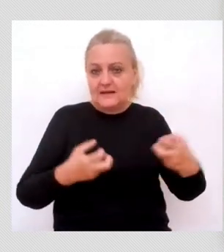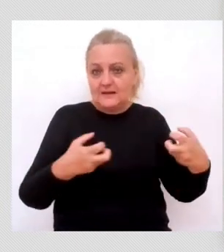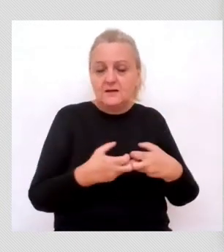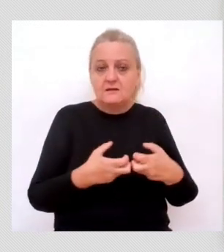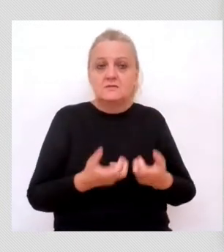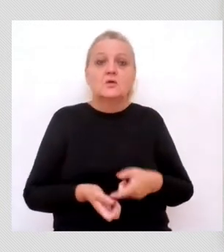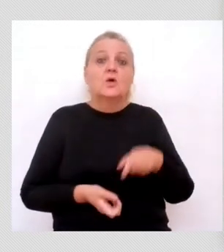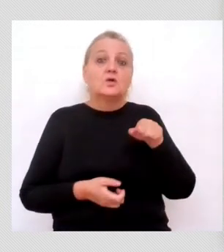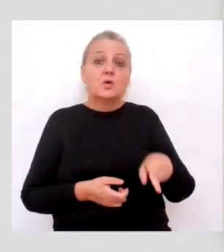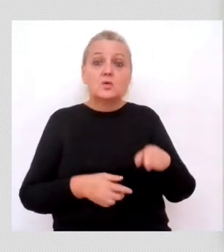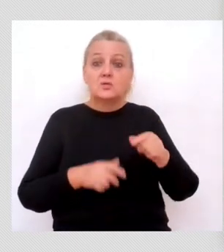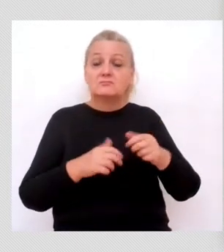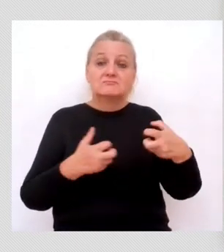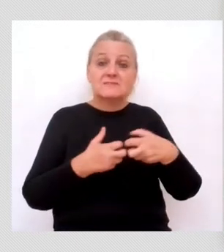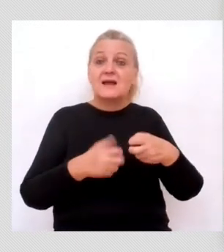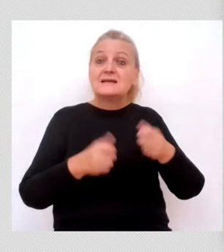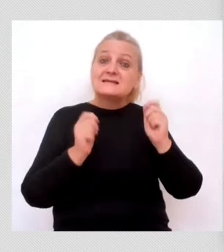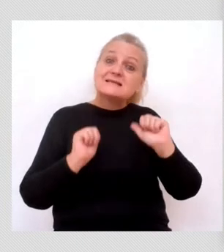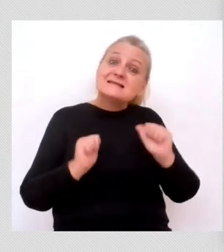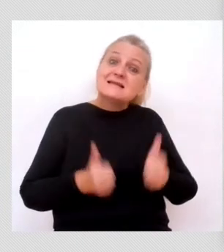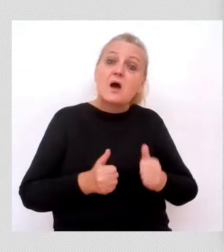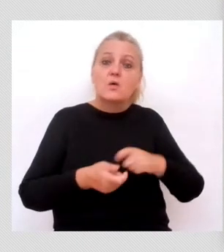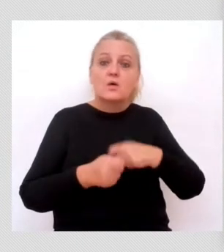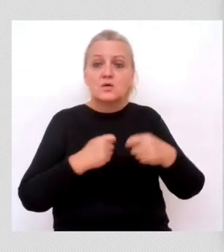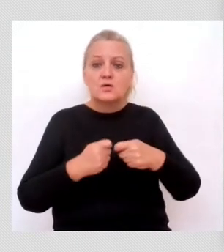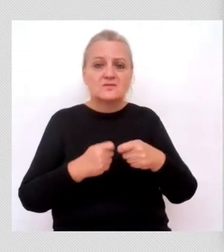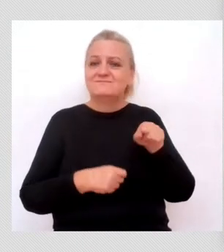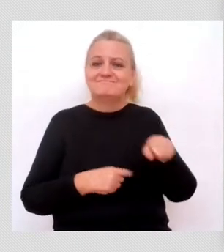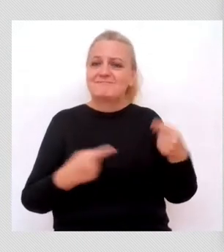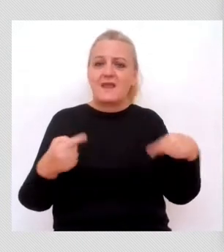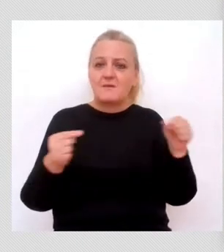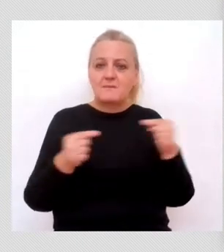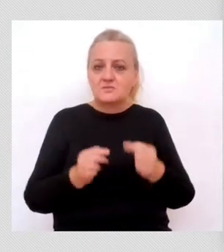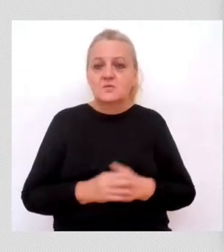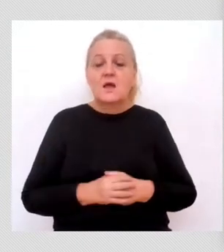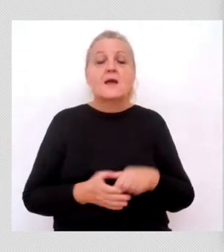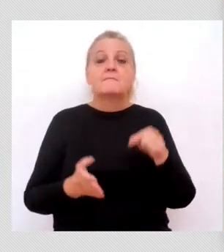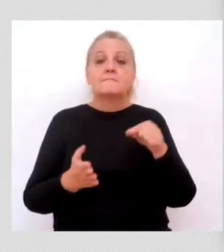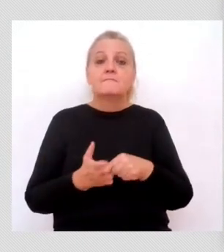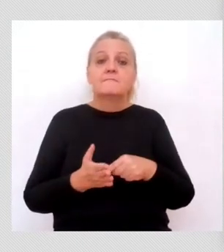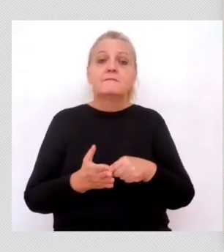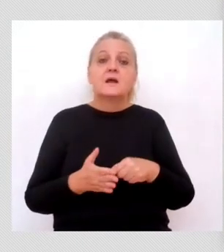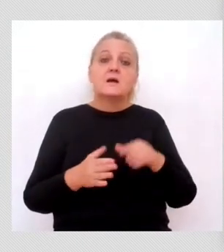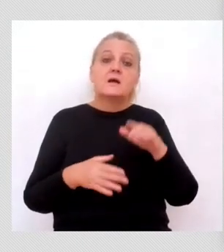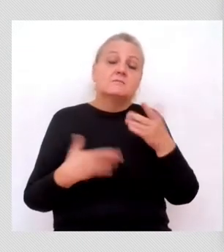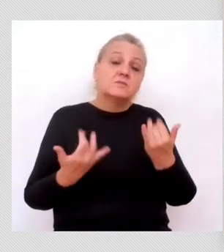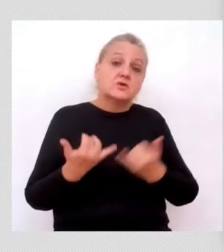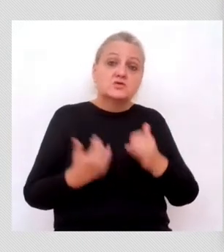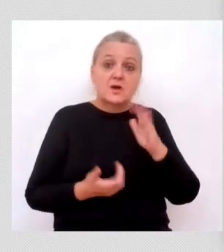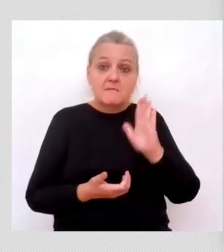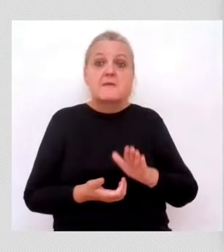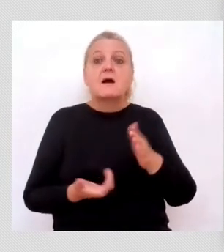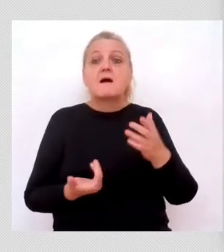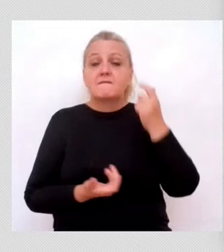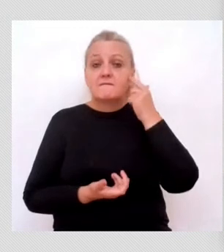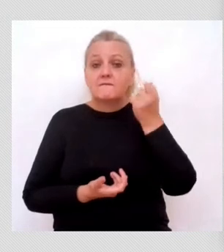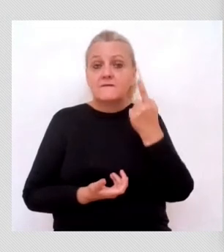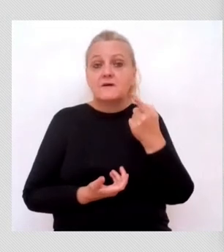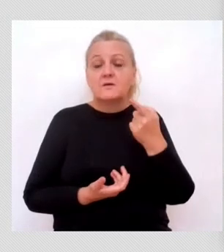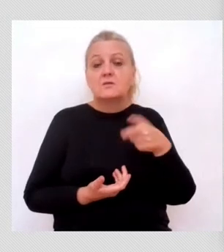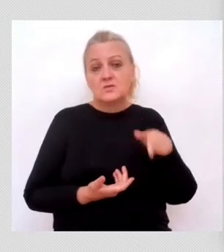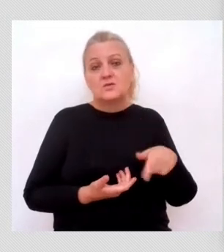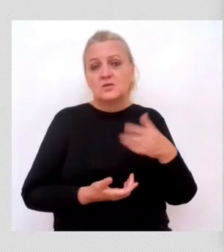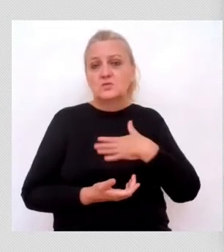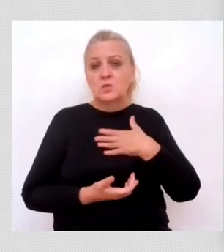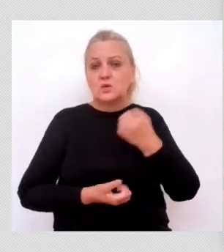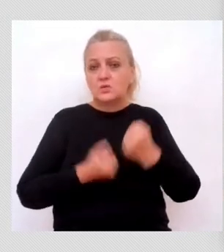rozwiązania się nie sprawdzą. A czy jakieś nowe mamy wymyślone, no to boję się, że jest z tym ciężko.